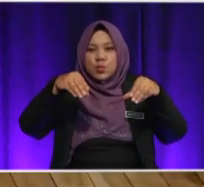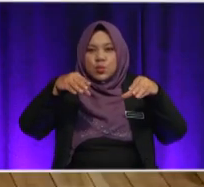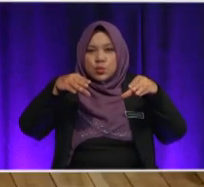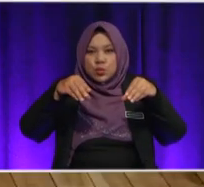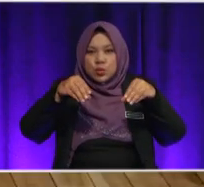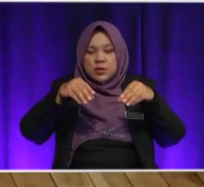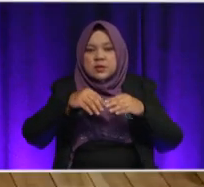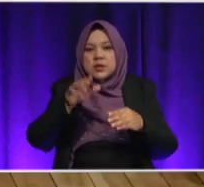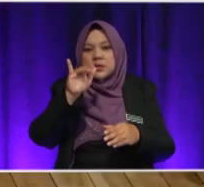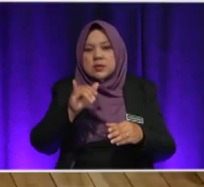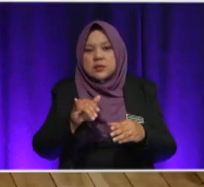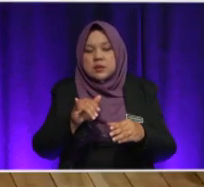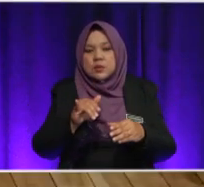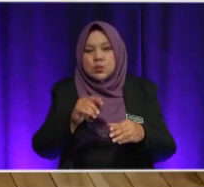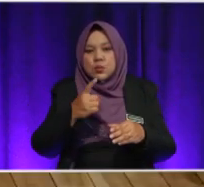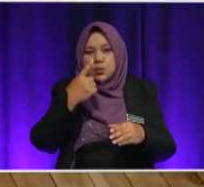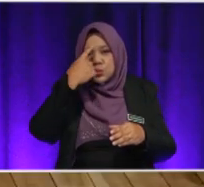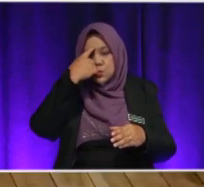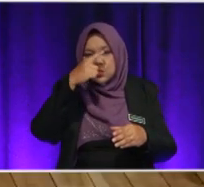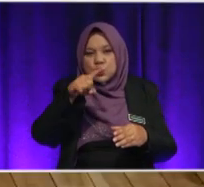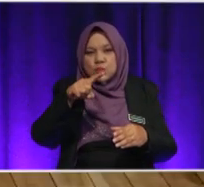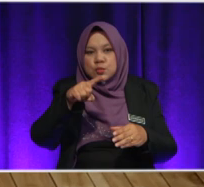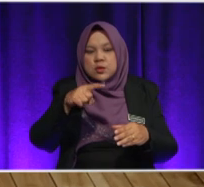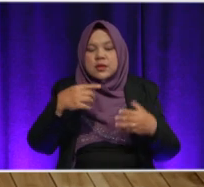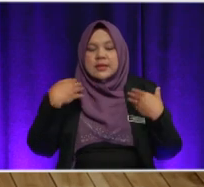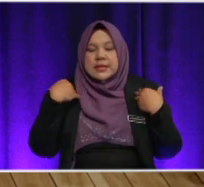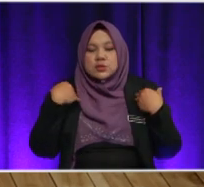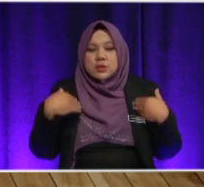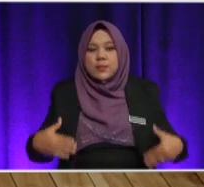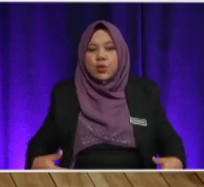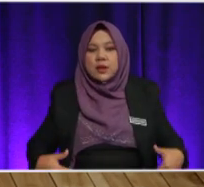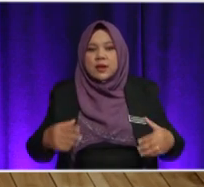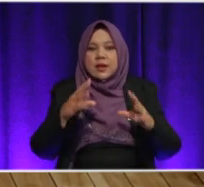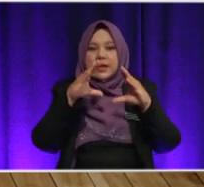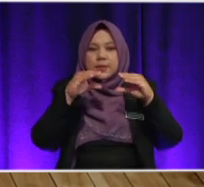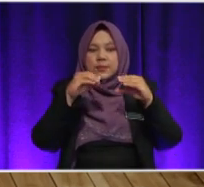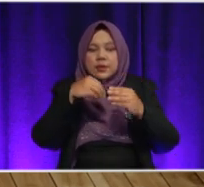untuk memanipulasikan tisu lembut badan